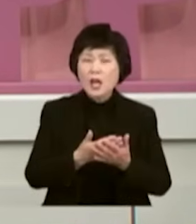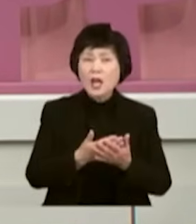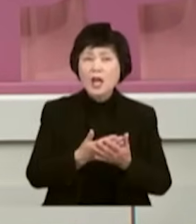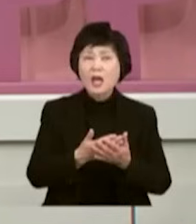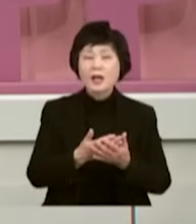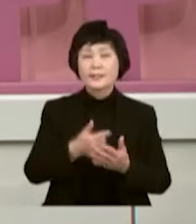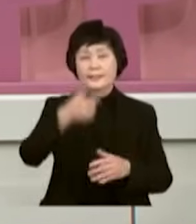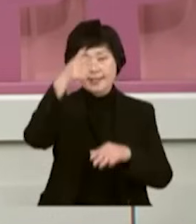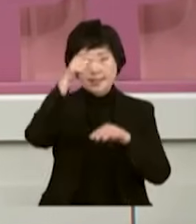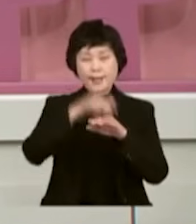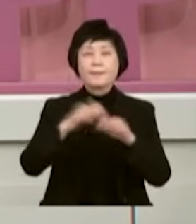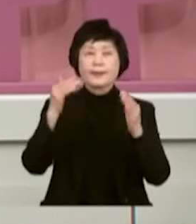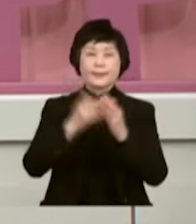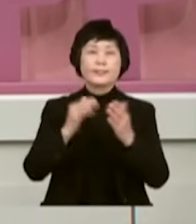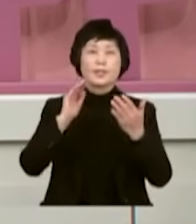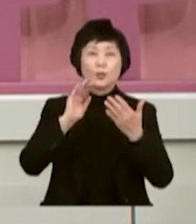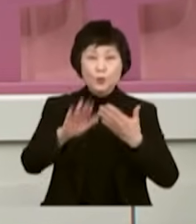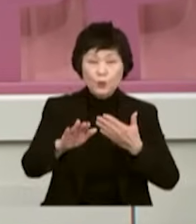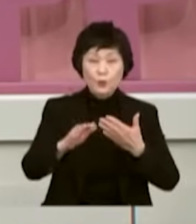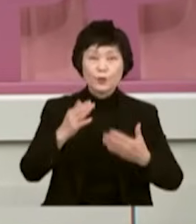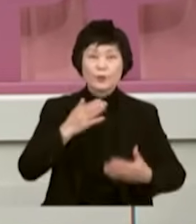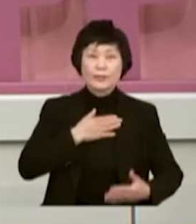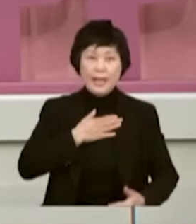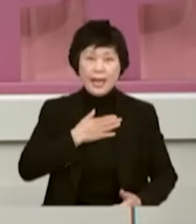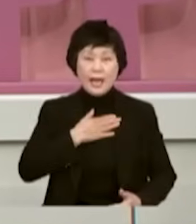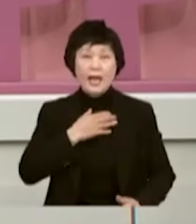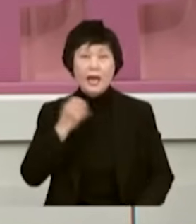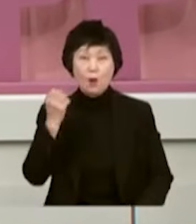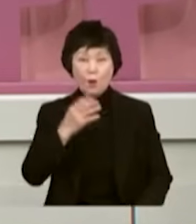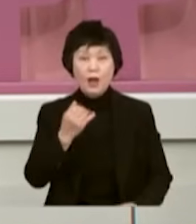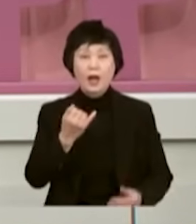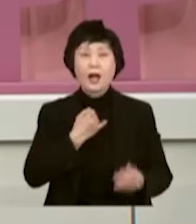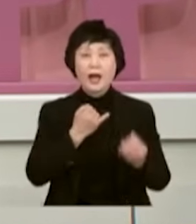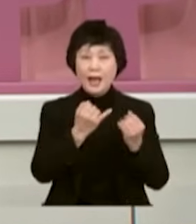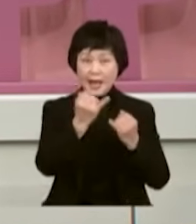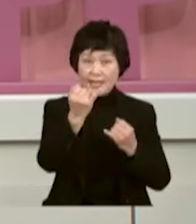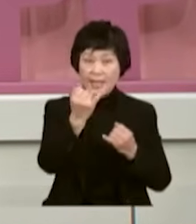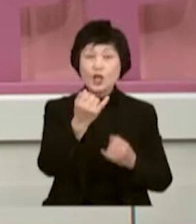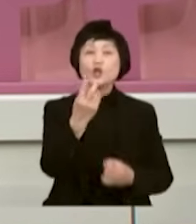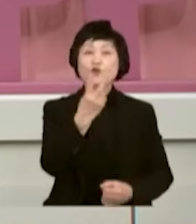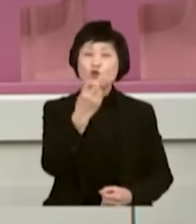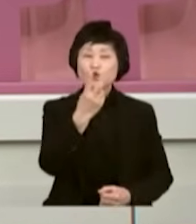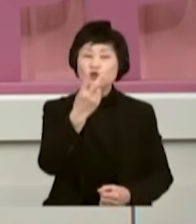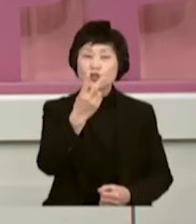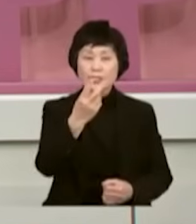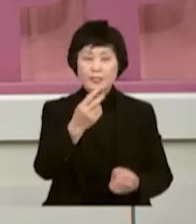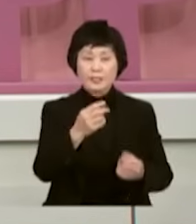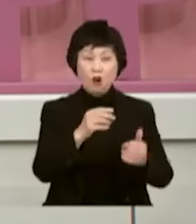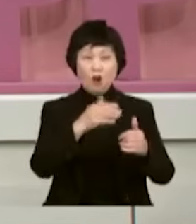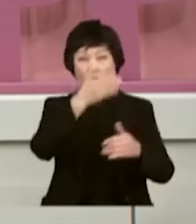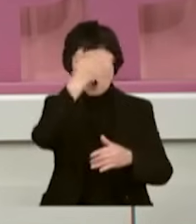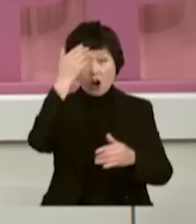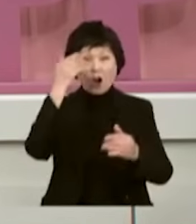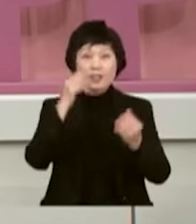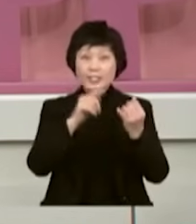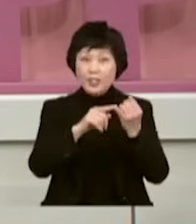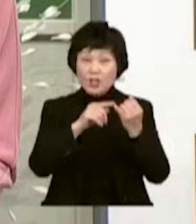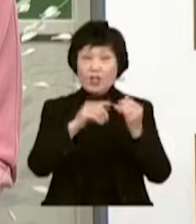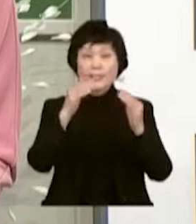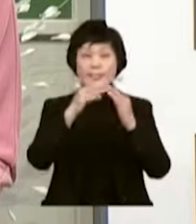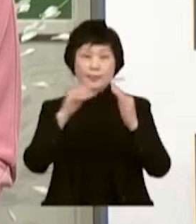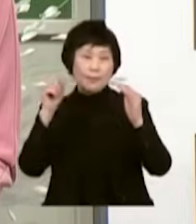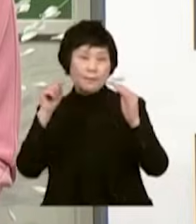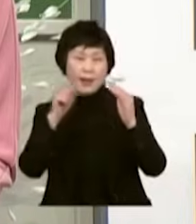주일 밤 예배를 끝나고 네. 저하고 집사람하고 그 집 앞에 갔어요. 네. 또 멀리서 서울서